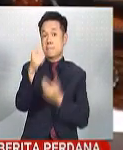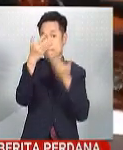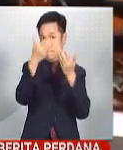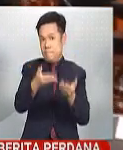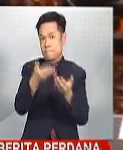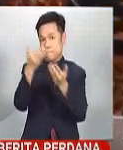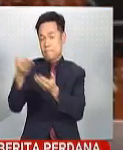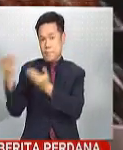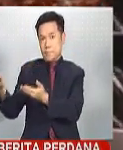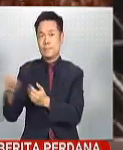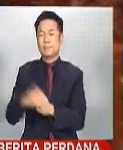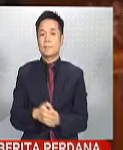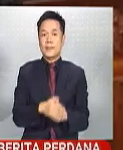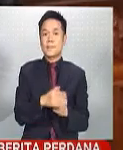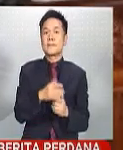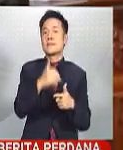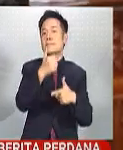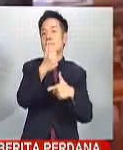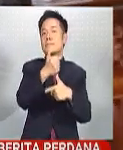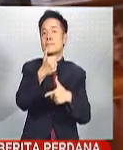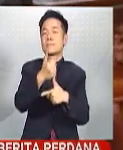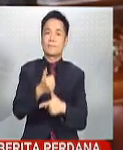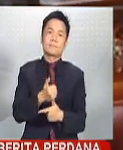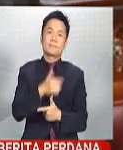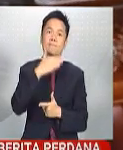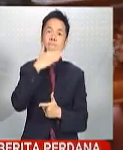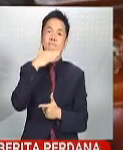Kamal Timbalan Menteri Belia dan Sukan.